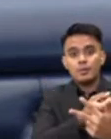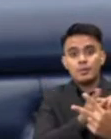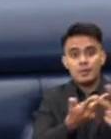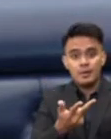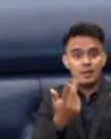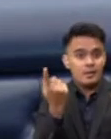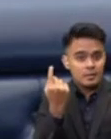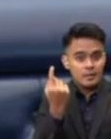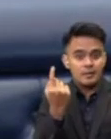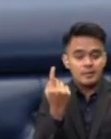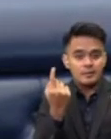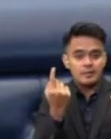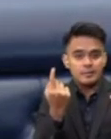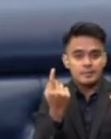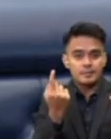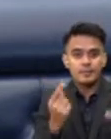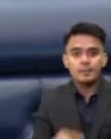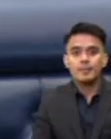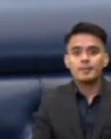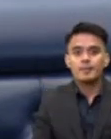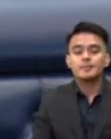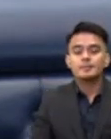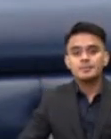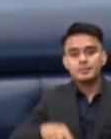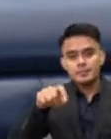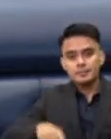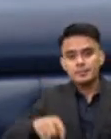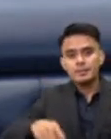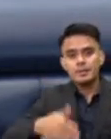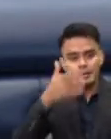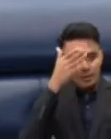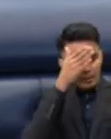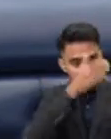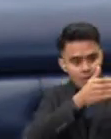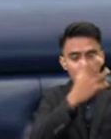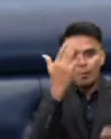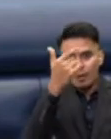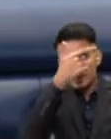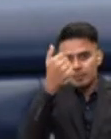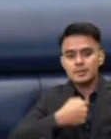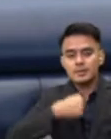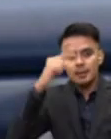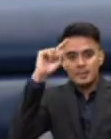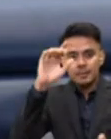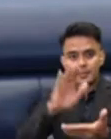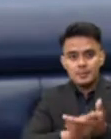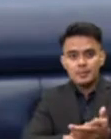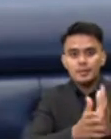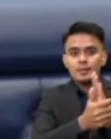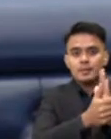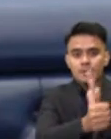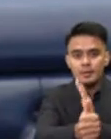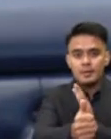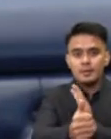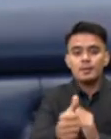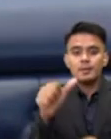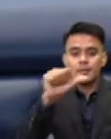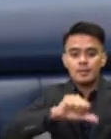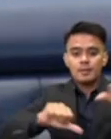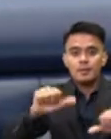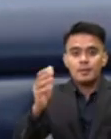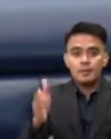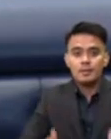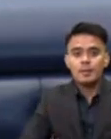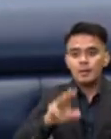baw3 ini di ambil perhatian kerana Saya yakin percaya kemampuan daripada saintis kita yang berada di